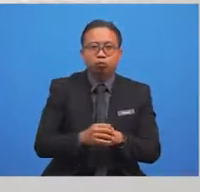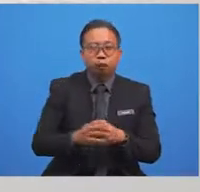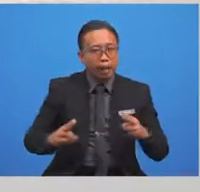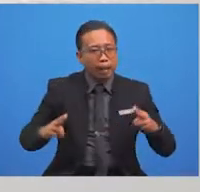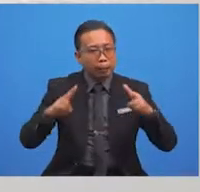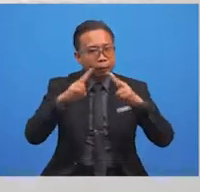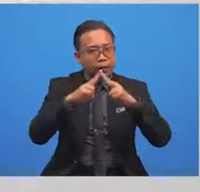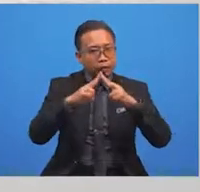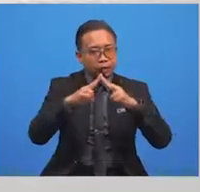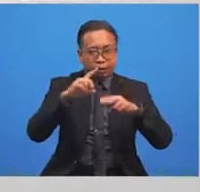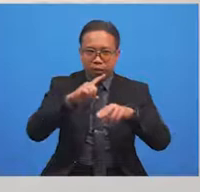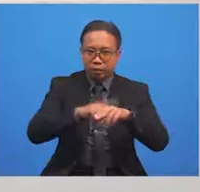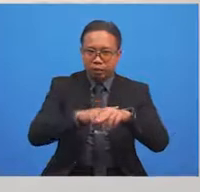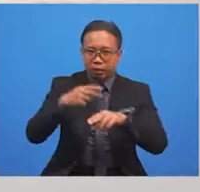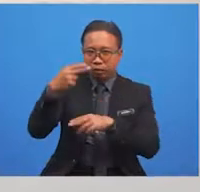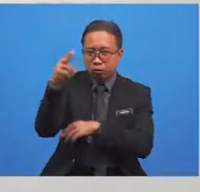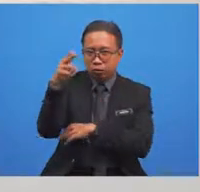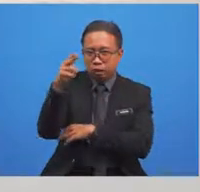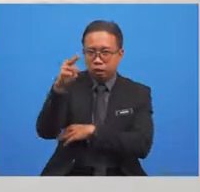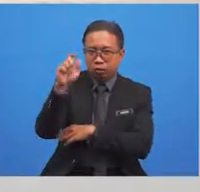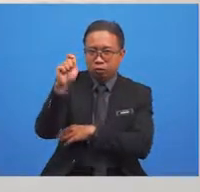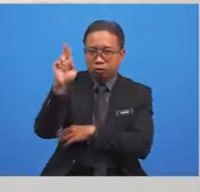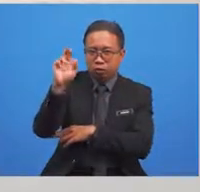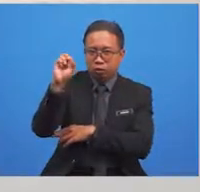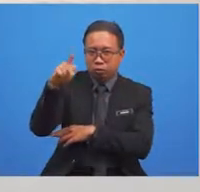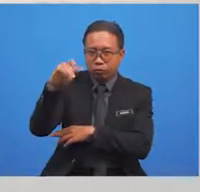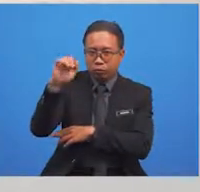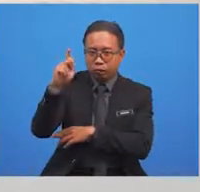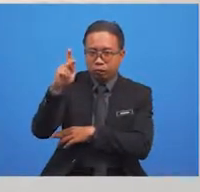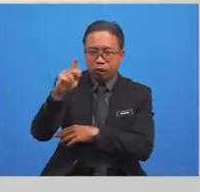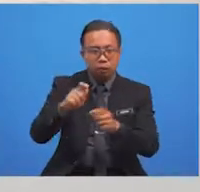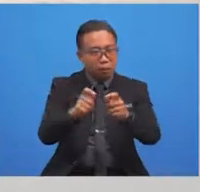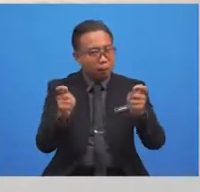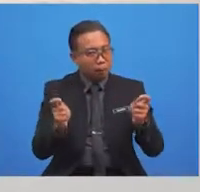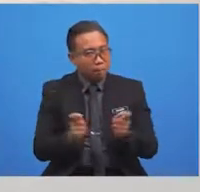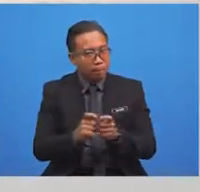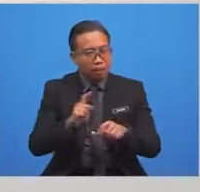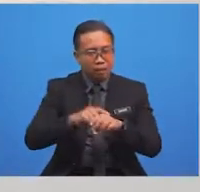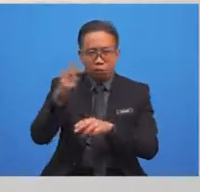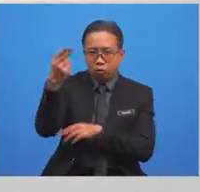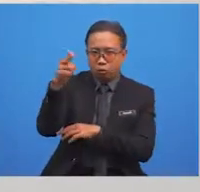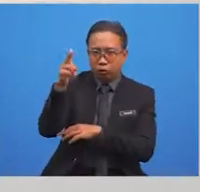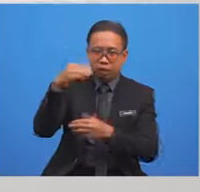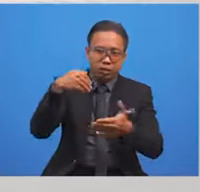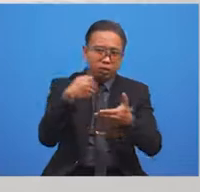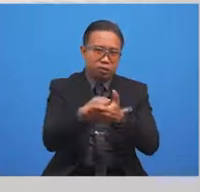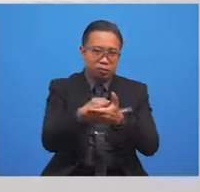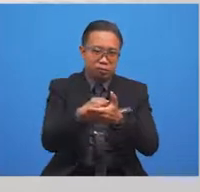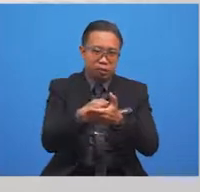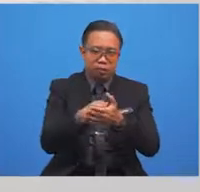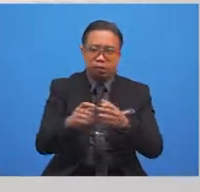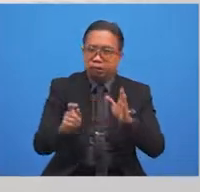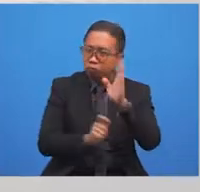beruang ini ialah hutan tropika. Lokasinya di kawasan hutan sehingga